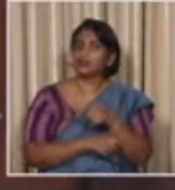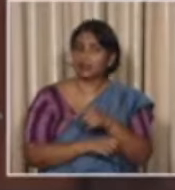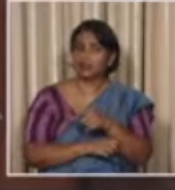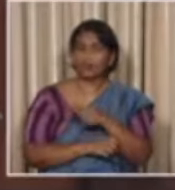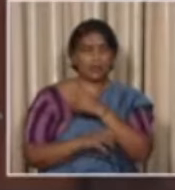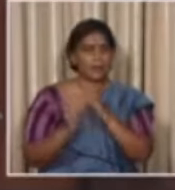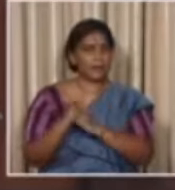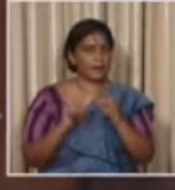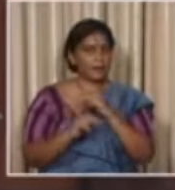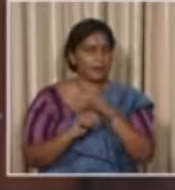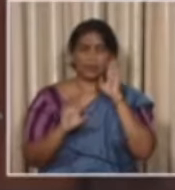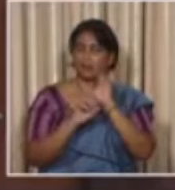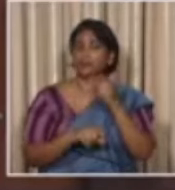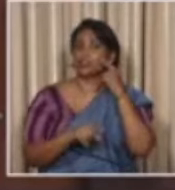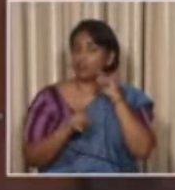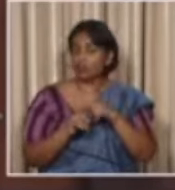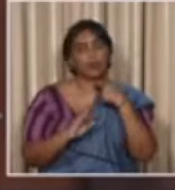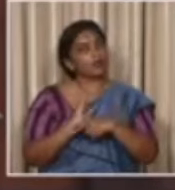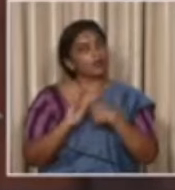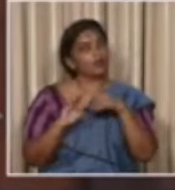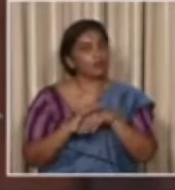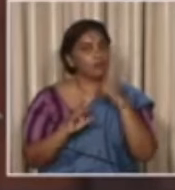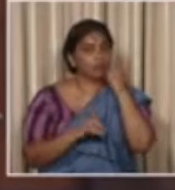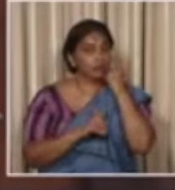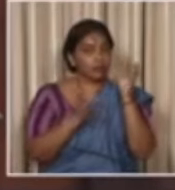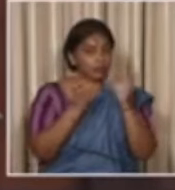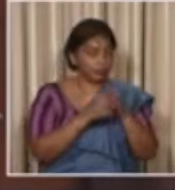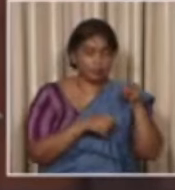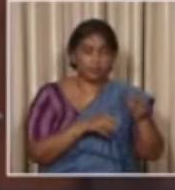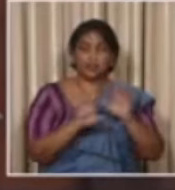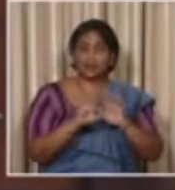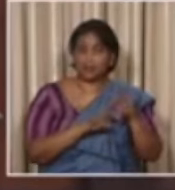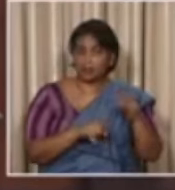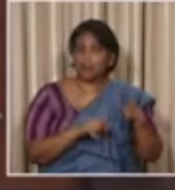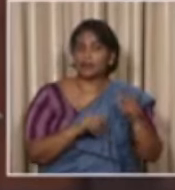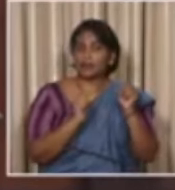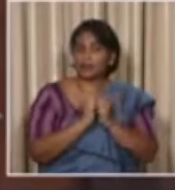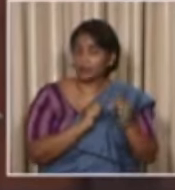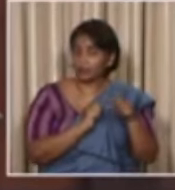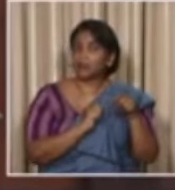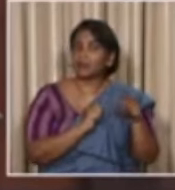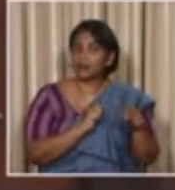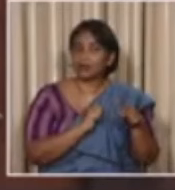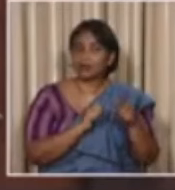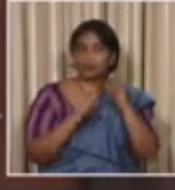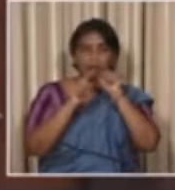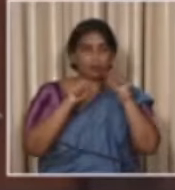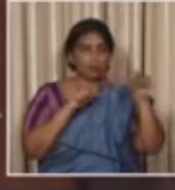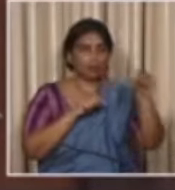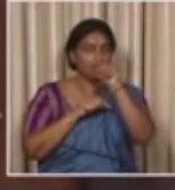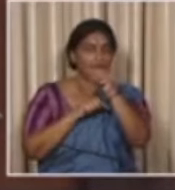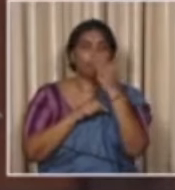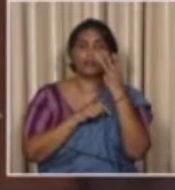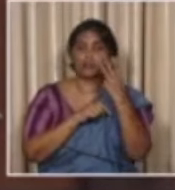චැනල් ෆෝන් ආලිකාවේ ආවේ නිවුස් එකෙත් මේක ආවා. මේ ලංකාව තුළ බුද්ධිආංශ මගින් මෙහෙවපු ට්‍රිපලි ප්ලටූන්. ට්‍රිපලි කියන්නේ කොන් තුනක්. මේ කොන්